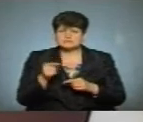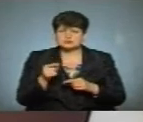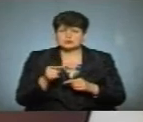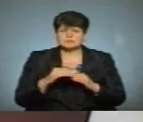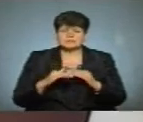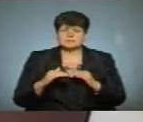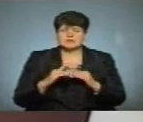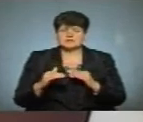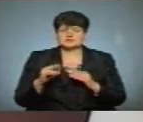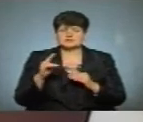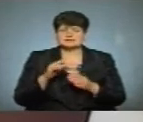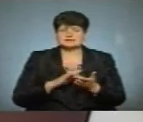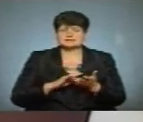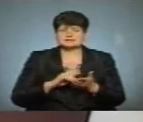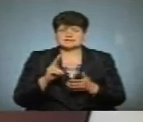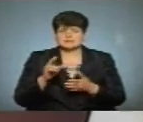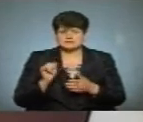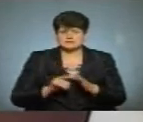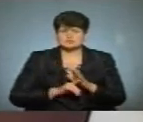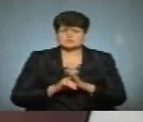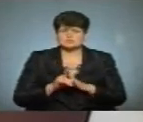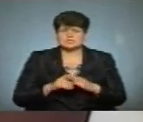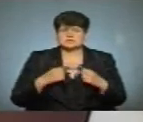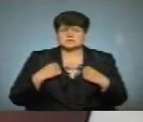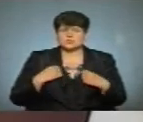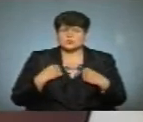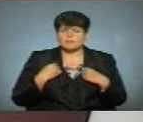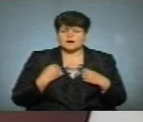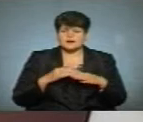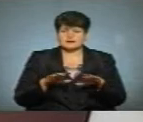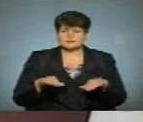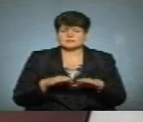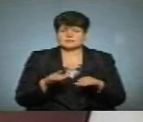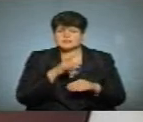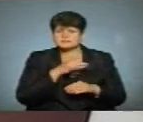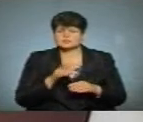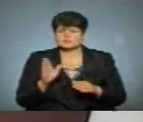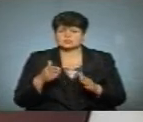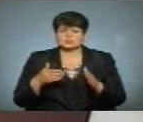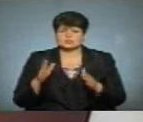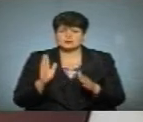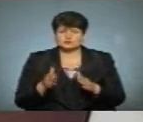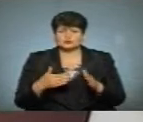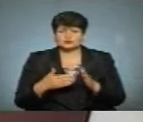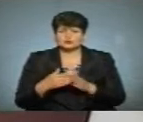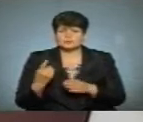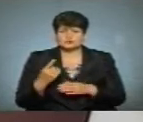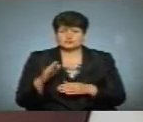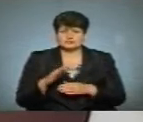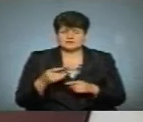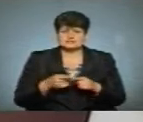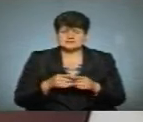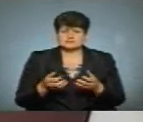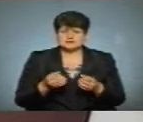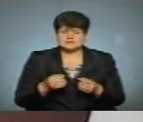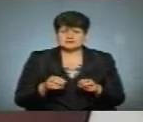пляжі Циганка, що на вулиці Білецькій, розпочинається купальний сезон, який триватиме до 1 вересня. Таке рішення прийняли на засіданні виконкому